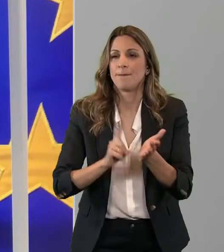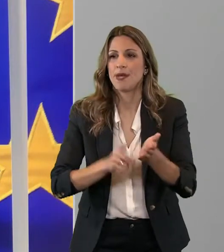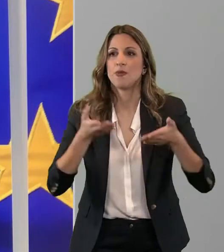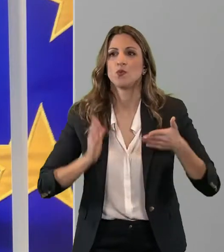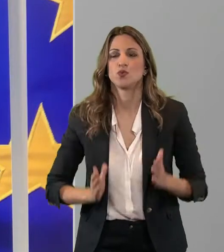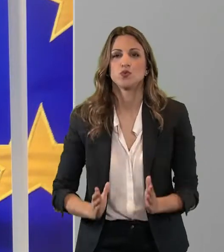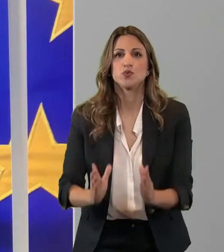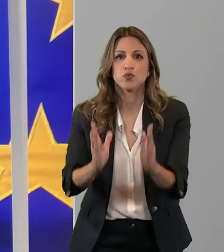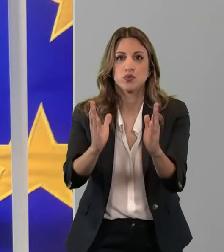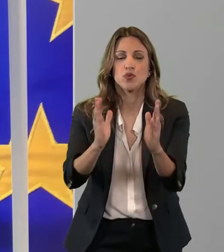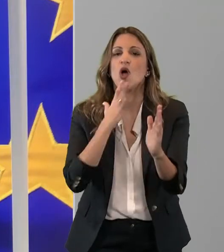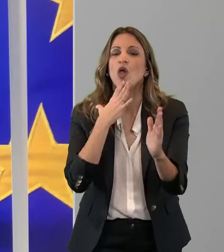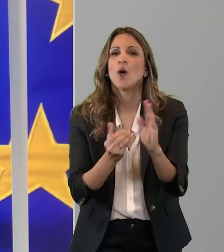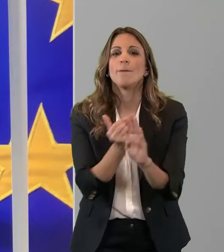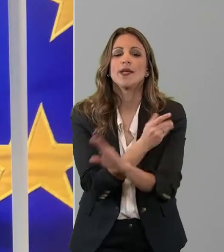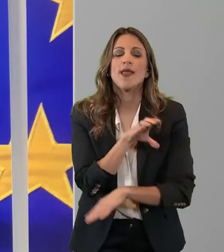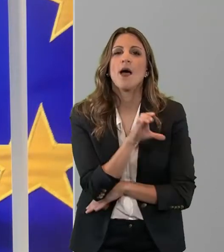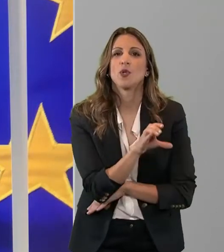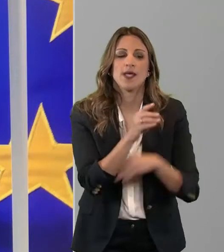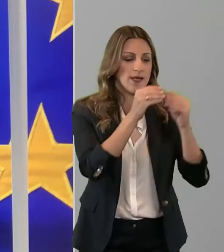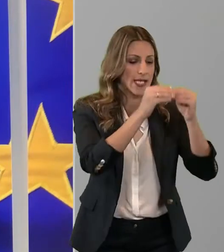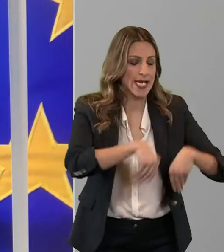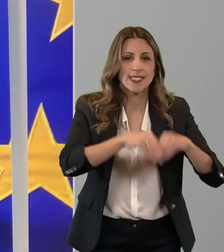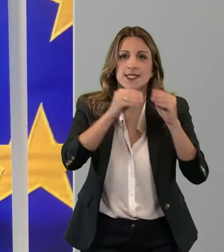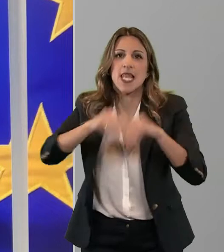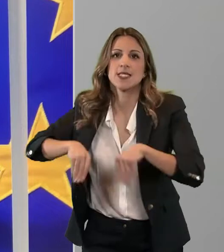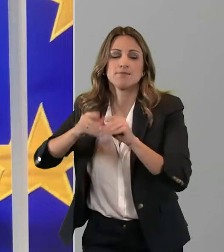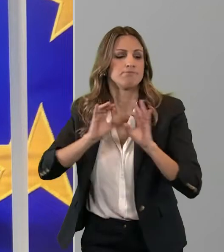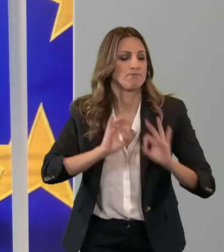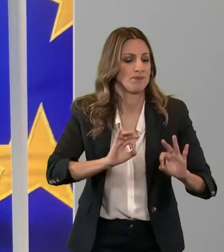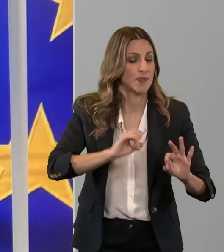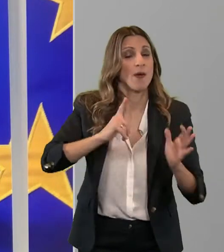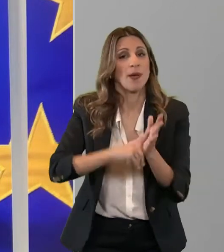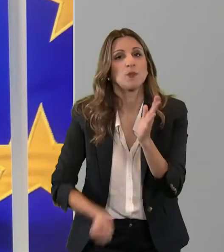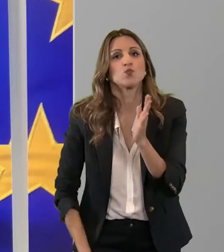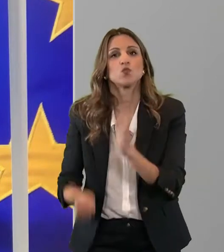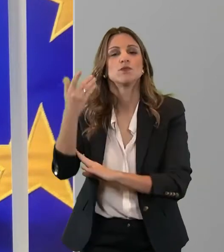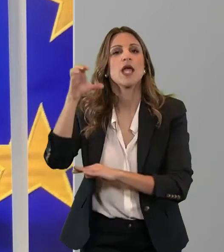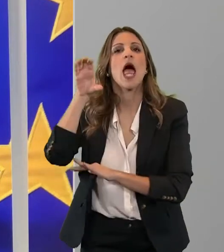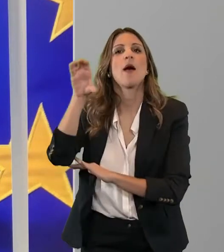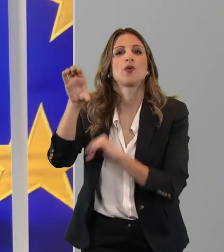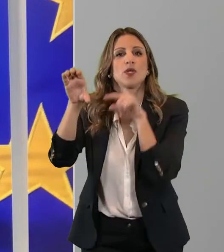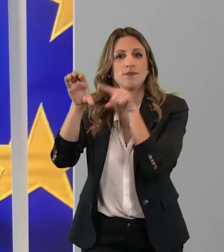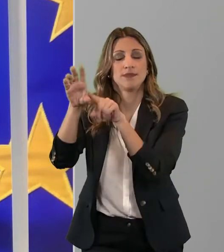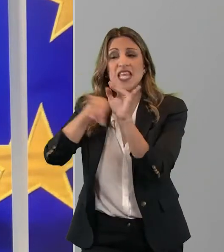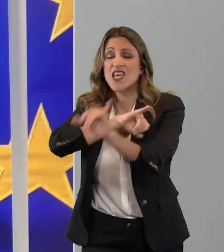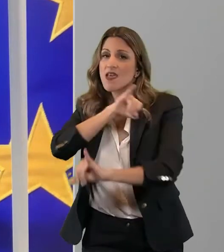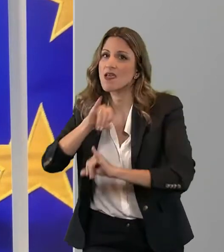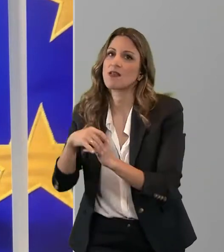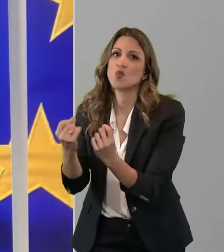μια εποχή λύσεων συγκεκριμένων σε ένα νέο συστημικό